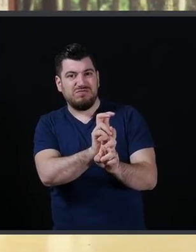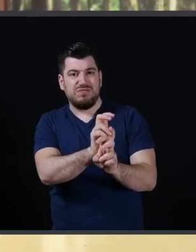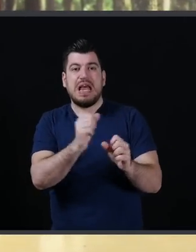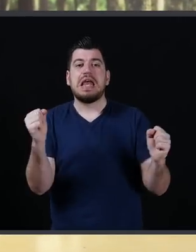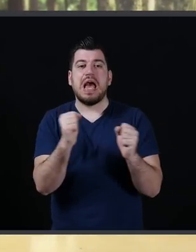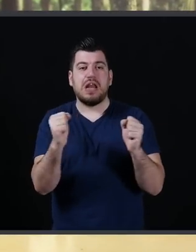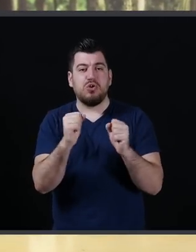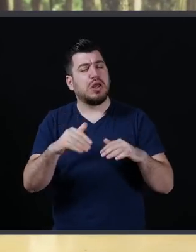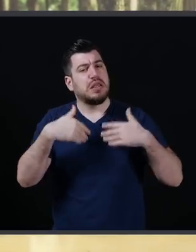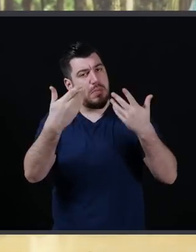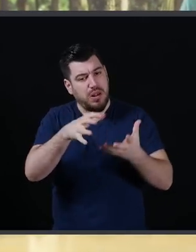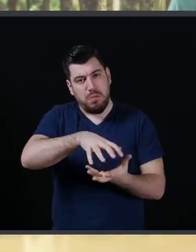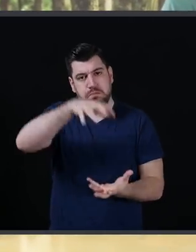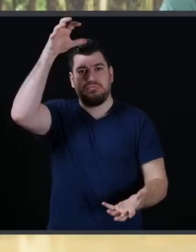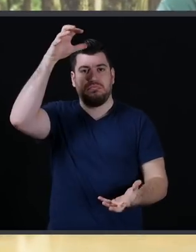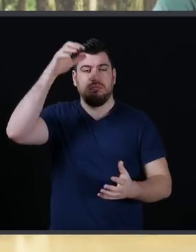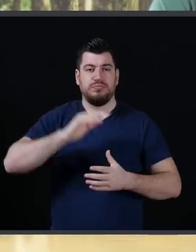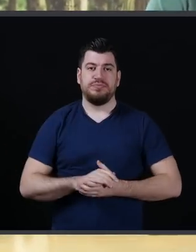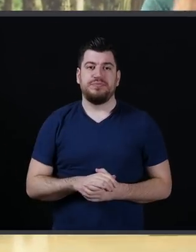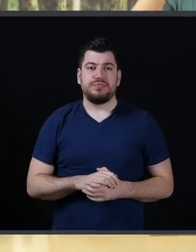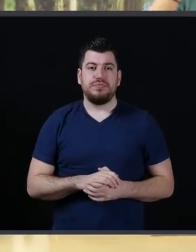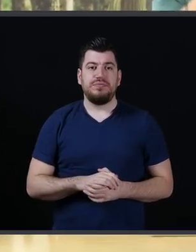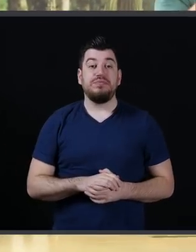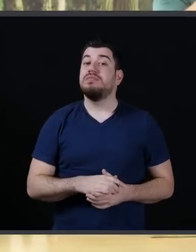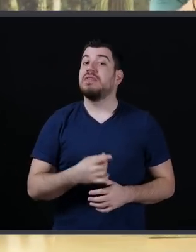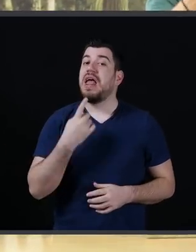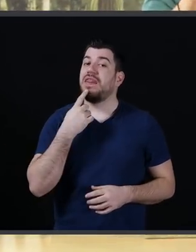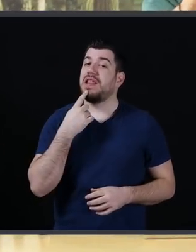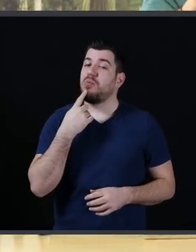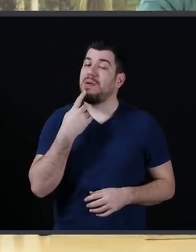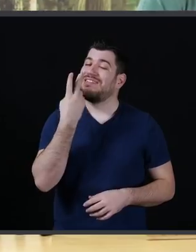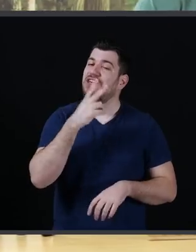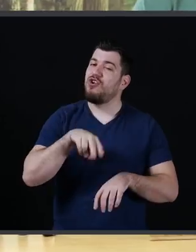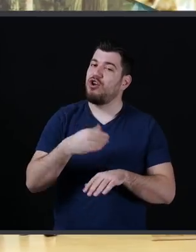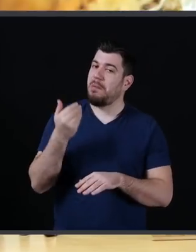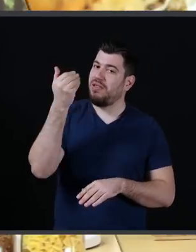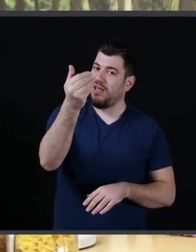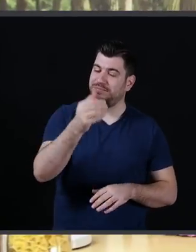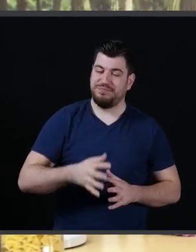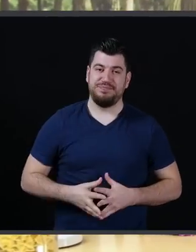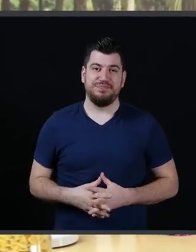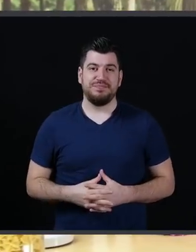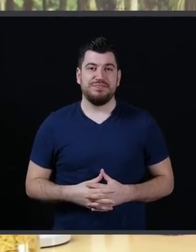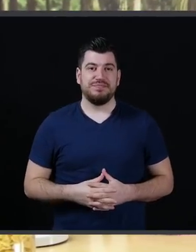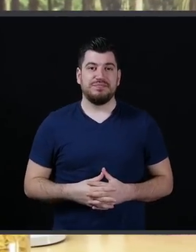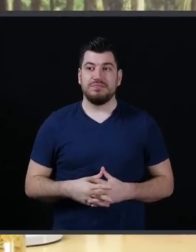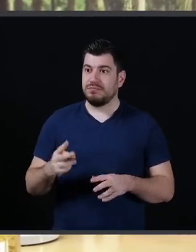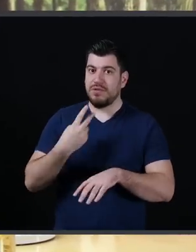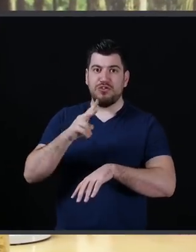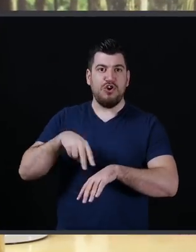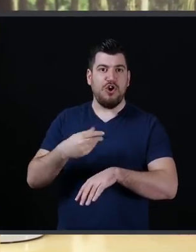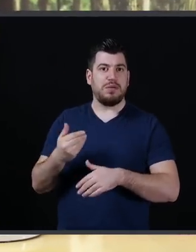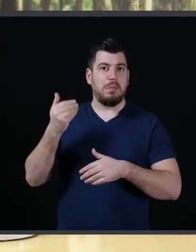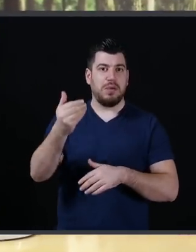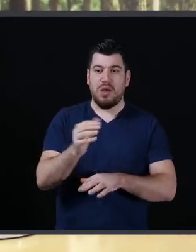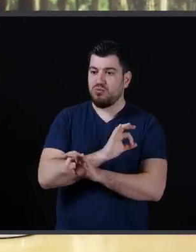κανένα πρόβλημα Και μετά θα το ξεφορμάρουμε Άρα, τα λέμε σε 2 ορίτσες Σε 2 ορίτσες το κέικ